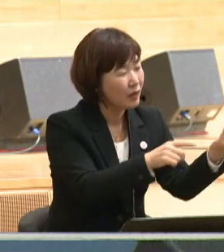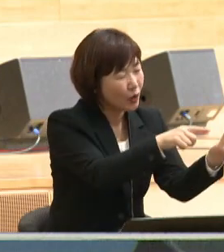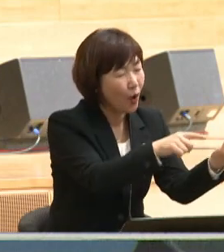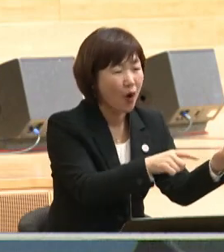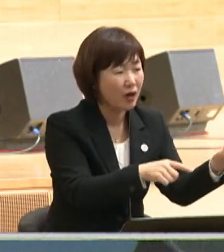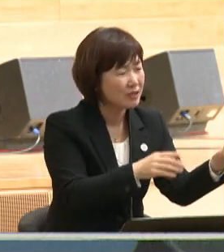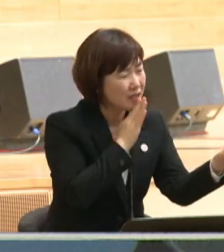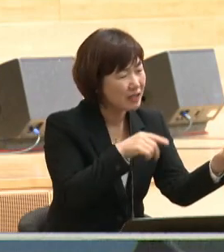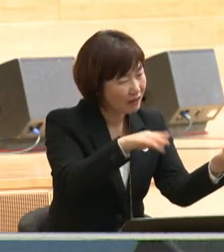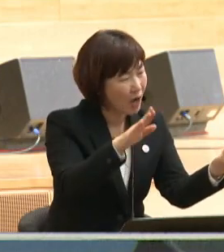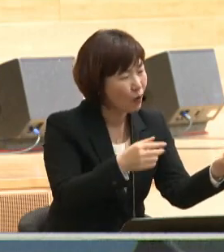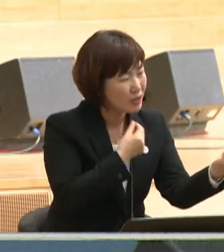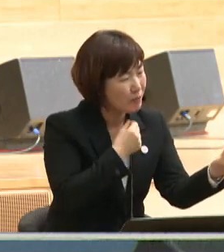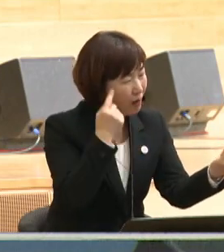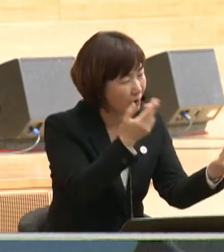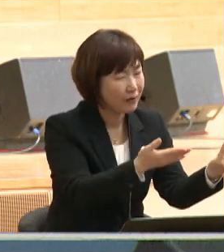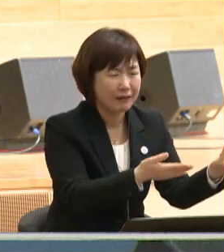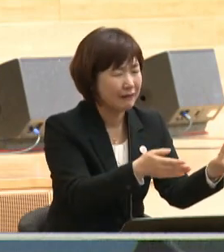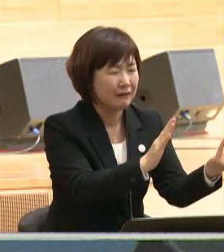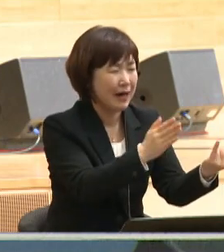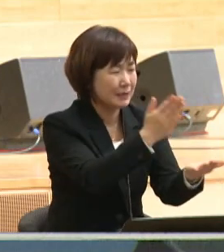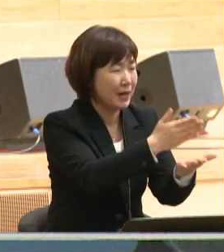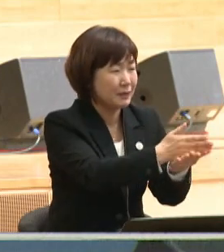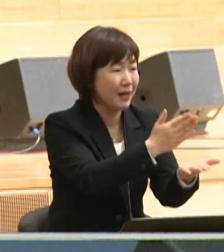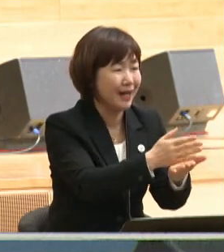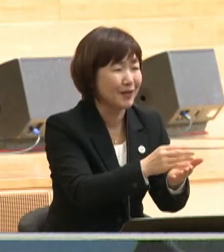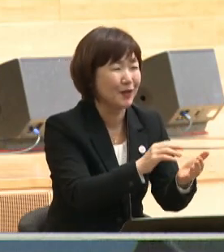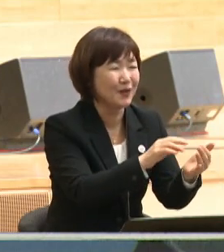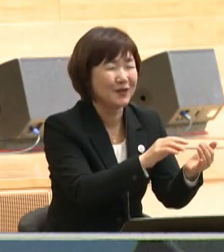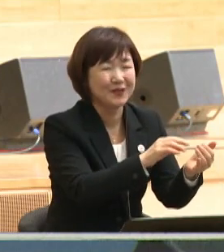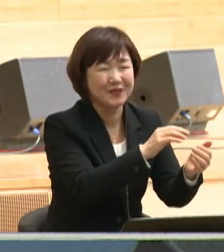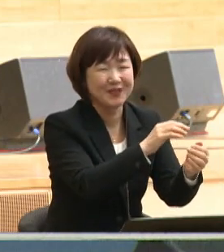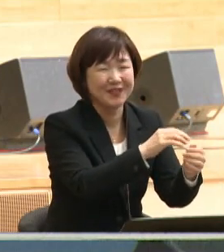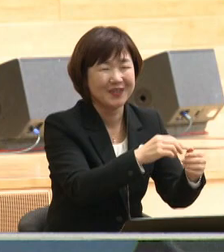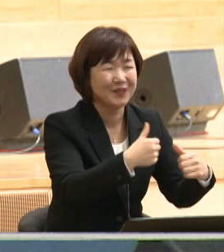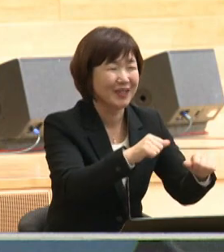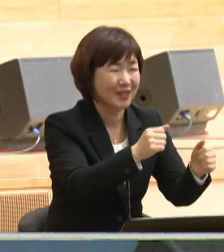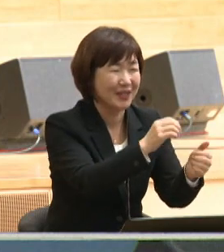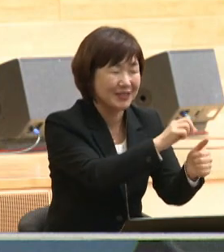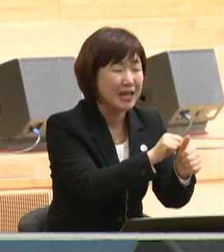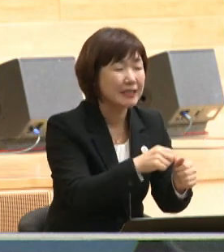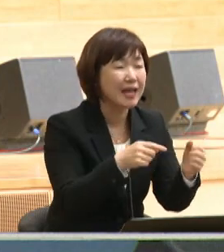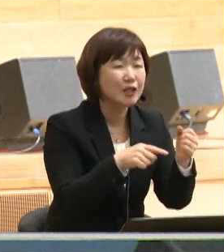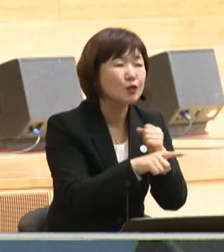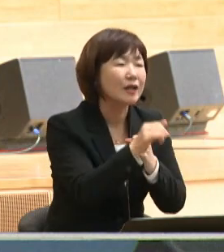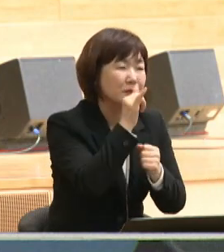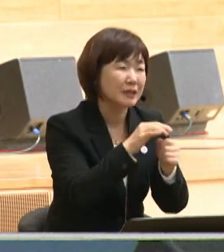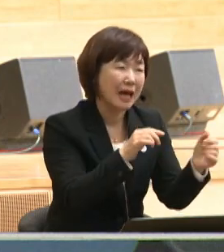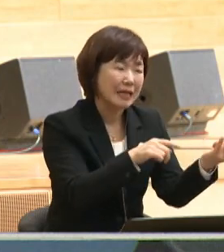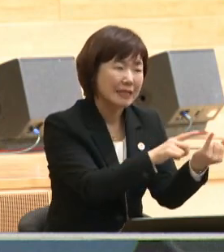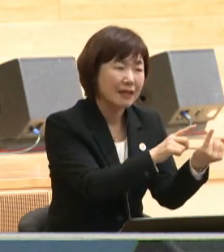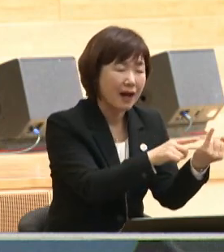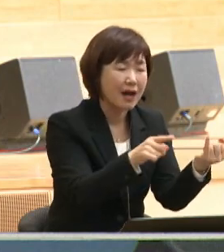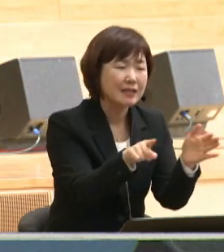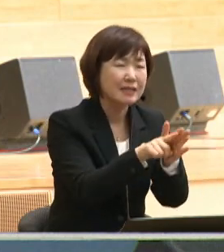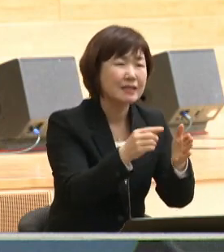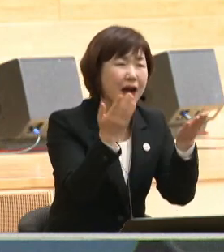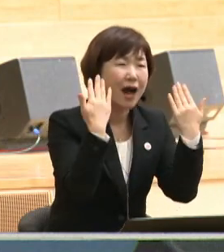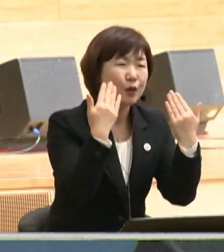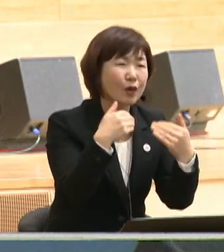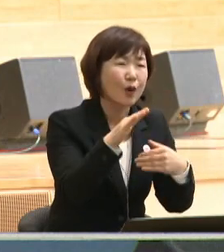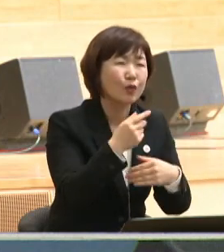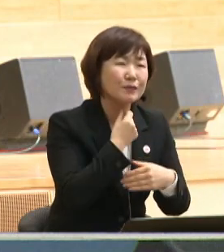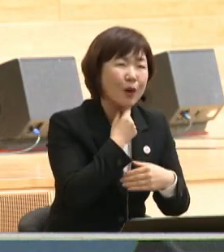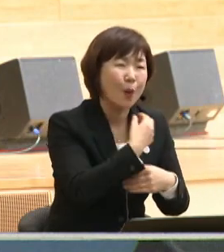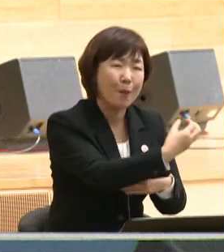정말 크기를 가려나 말렸어요 근데 여러분 그냥 이유 없이 말린게 아니에요 그 친구가 신학교 가야겠다라고 그